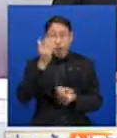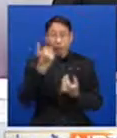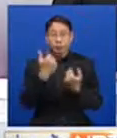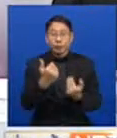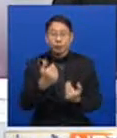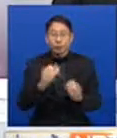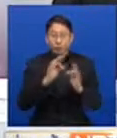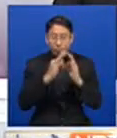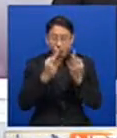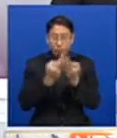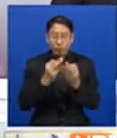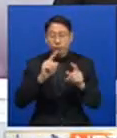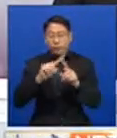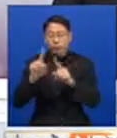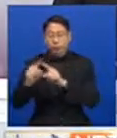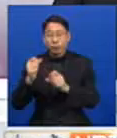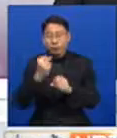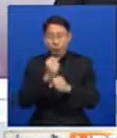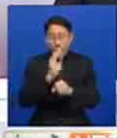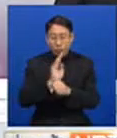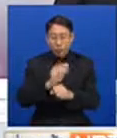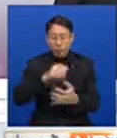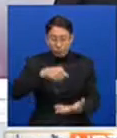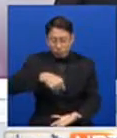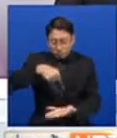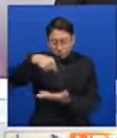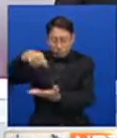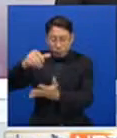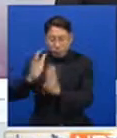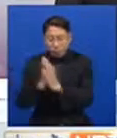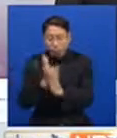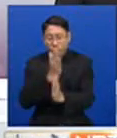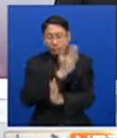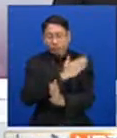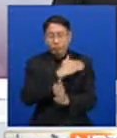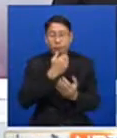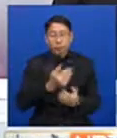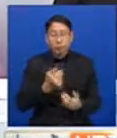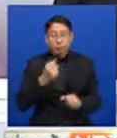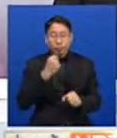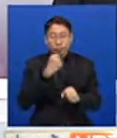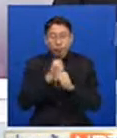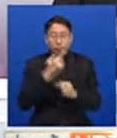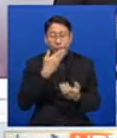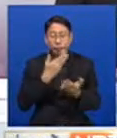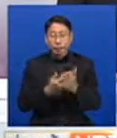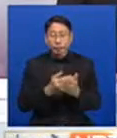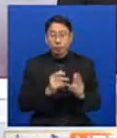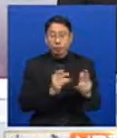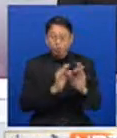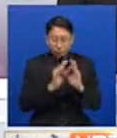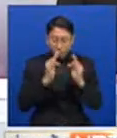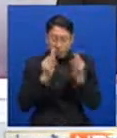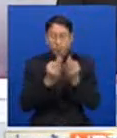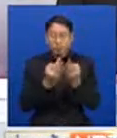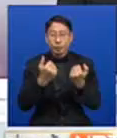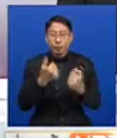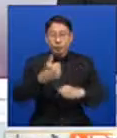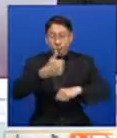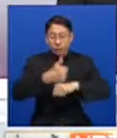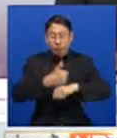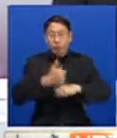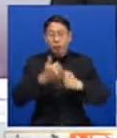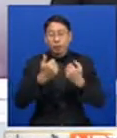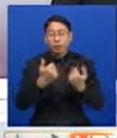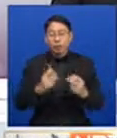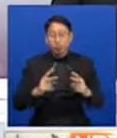หลายๆครอบครัวก็เตรียมที่จะไปทำบุญถวายสังฆทานกันเพื่อที่จะเป็นความสิริมงคลให้กับครอบครัวซึ่งเรื่องนี้รัฐมนตรีประจำสำนักนายก